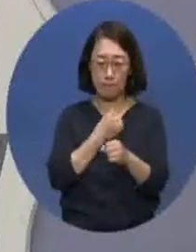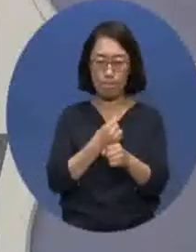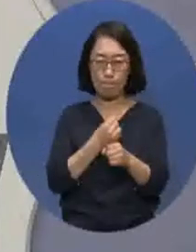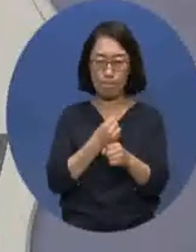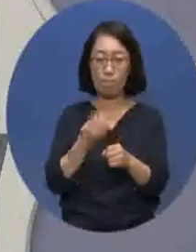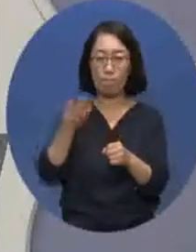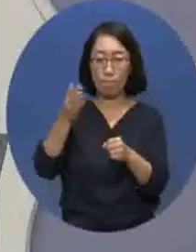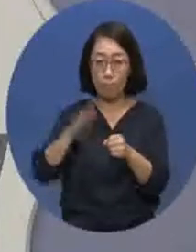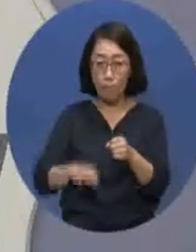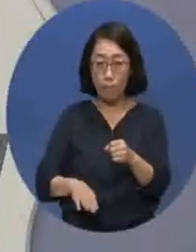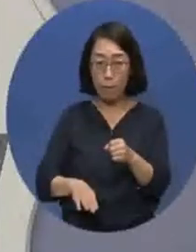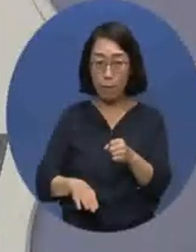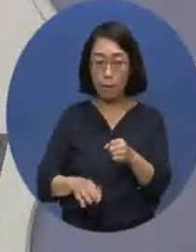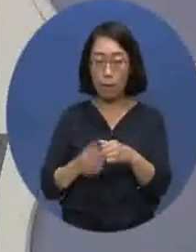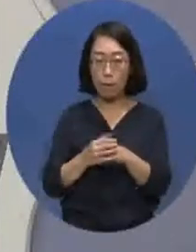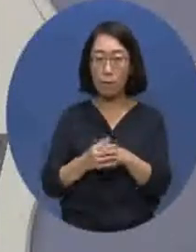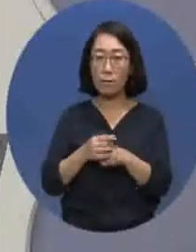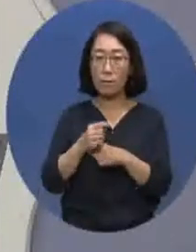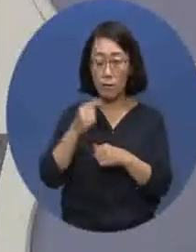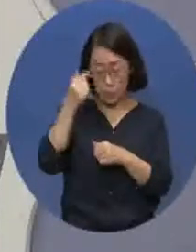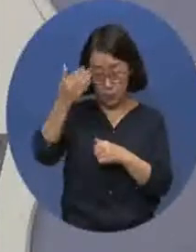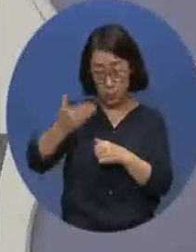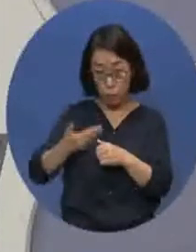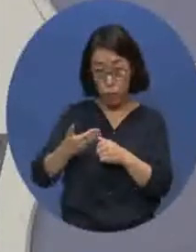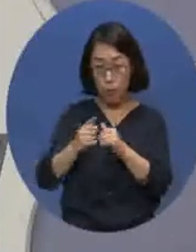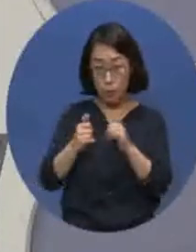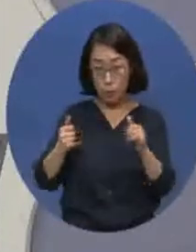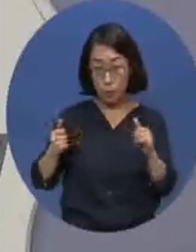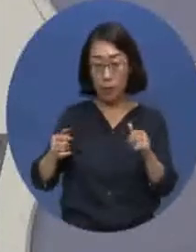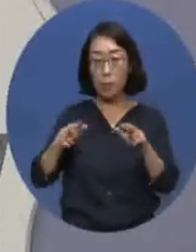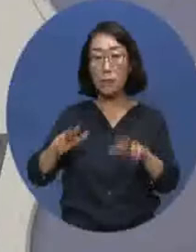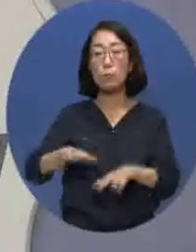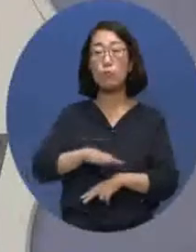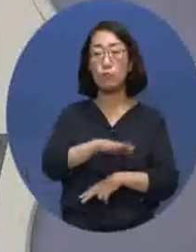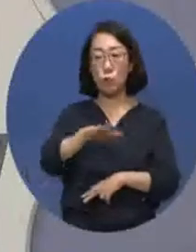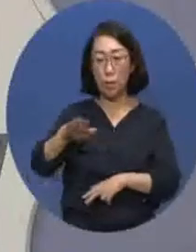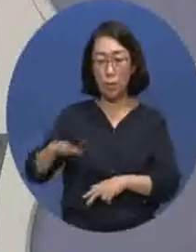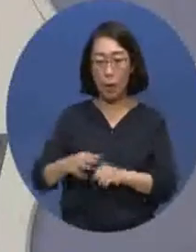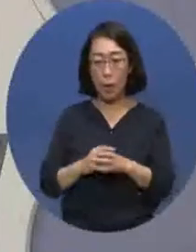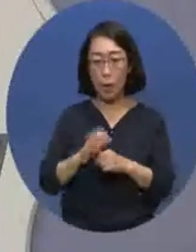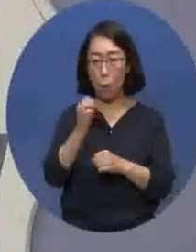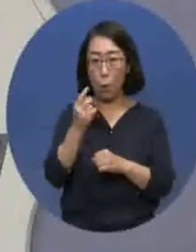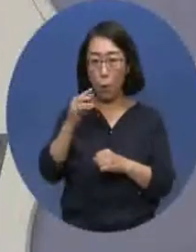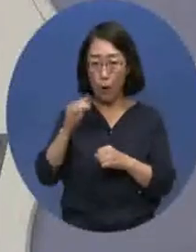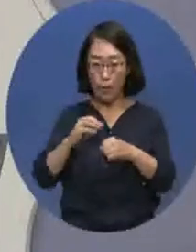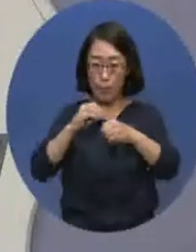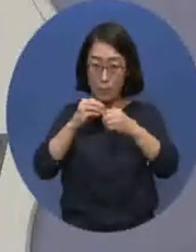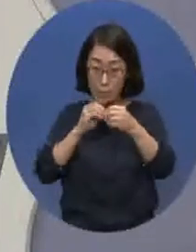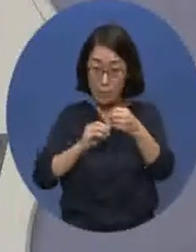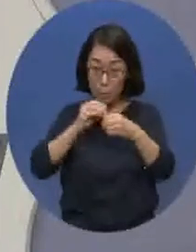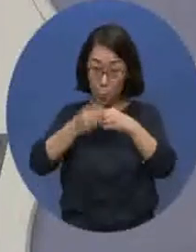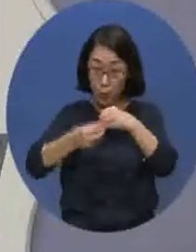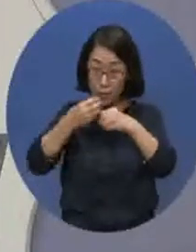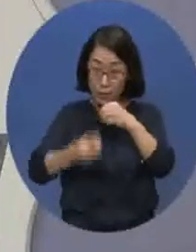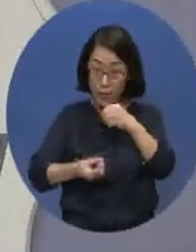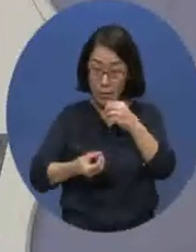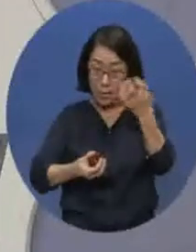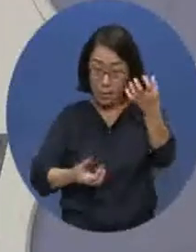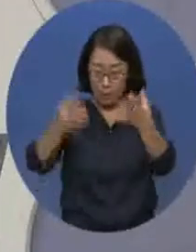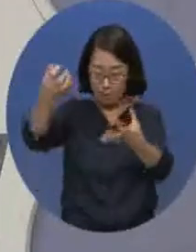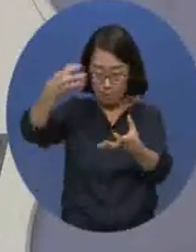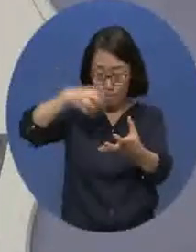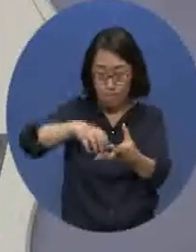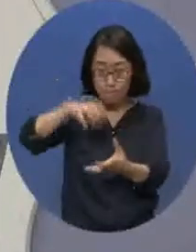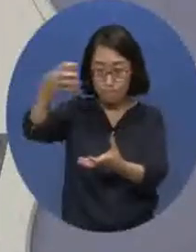그렇게 질문 하는 분들에게 지금 우리가 여기에서 오렌지 하나를 정성스럽게 따는 것이 애국 이다 이런